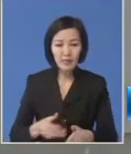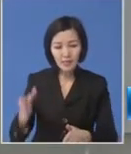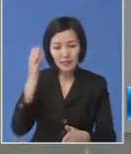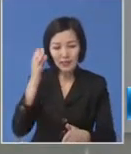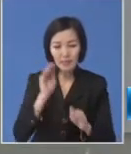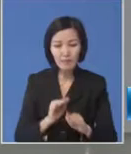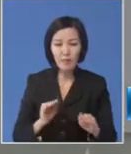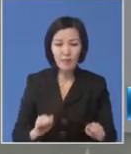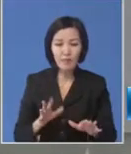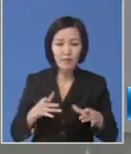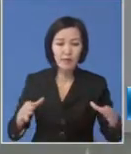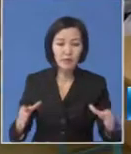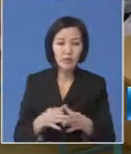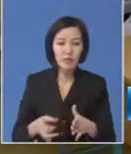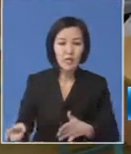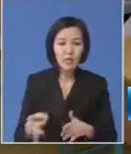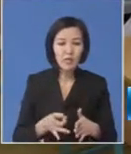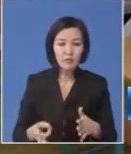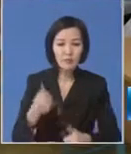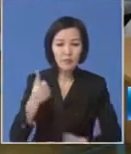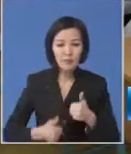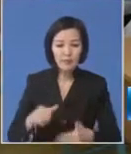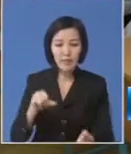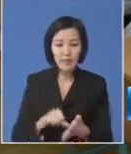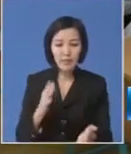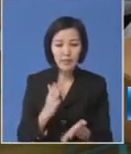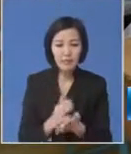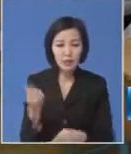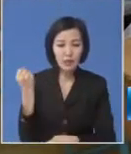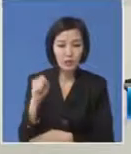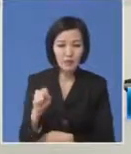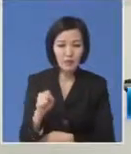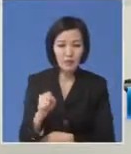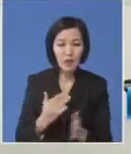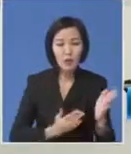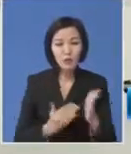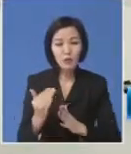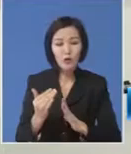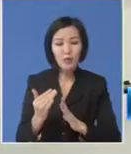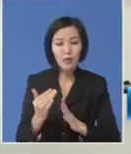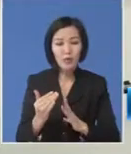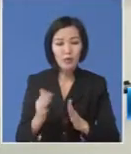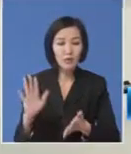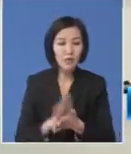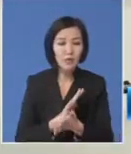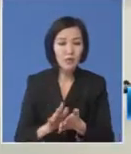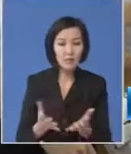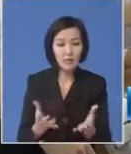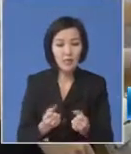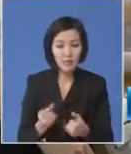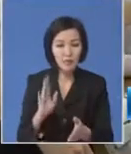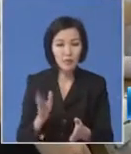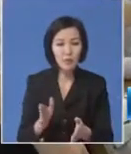алаң. Байқауда бағы жанғандар республикалық бәсекеге қатысады. Одан жеңімпаз атанса, жоғары оқу орындарының грантына ие болады. Сол үшін